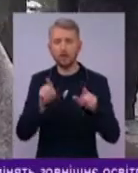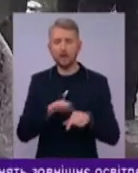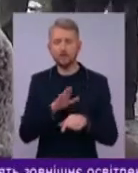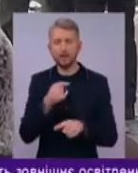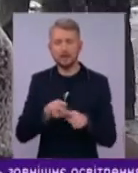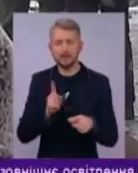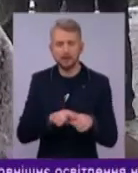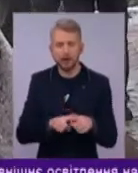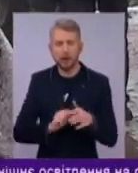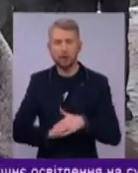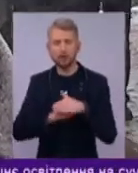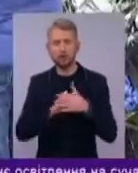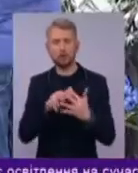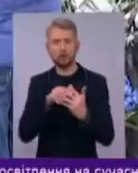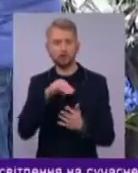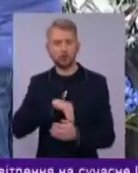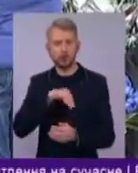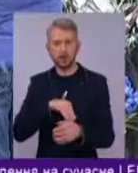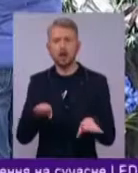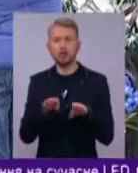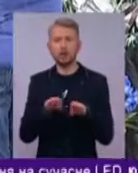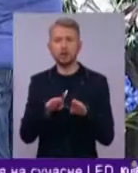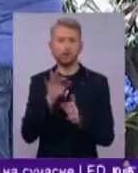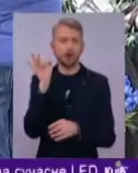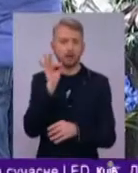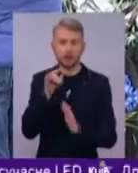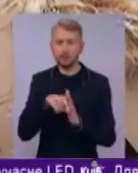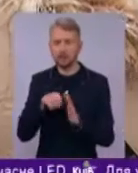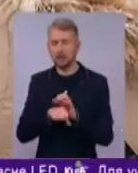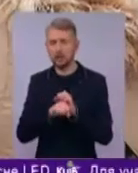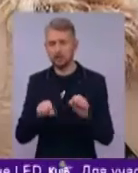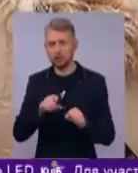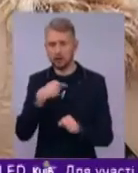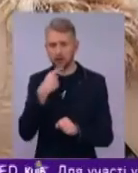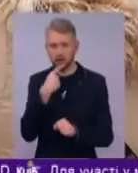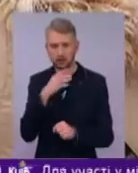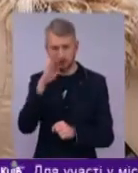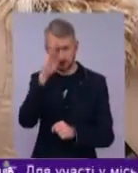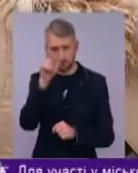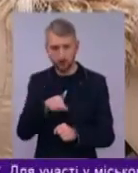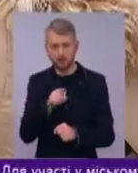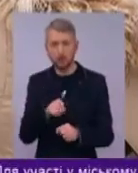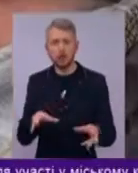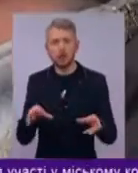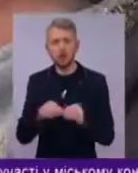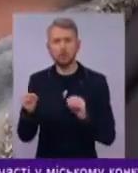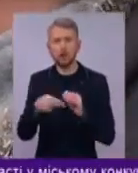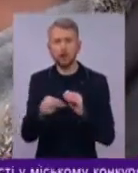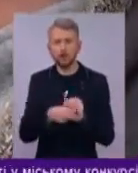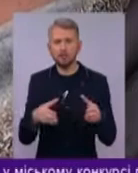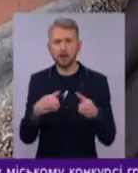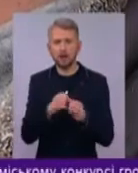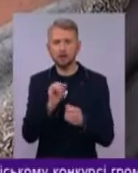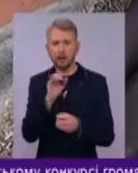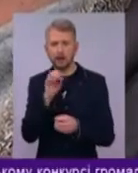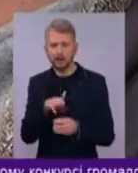це, основа бойовий дух. Порівнювати Афганістан із Донбасом не можна, каже В'ячеслав, який разом із агітбригадою АІСТ їздили